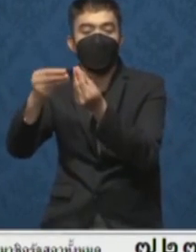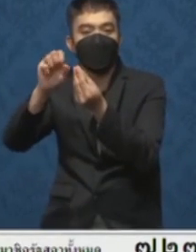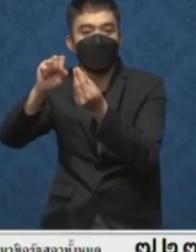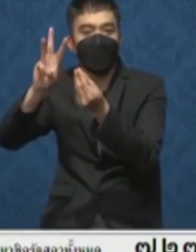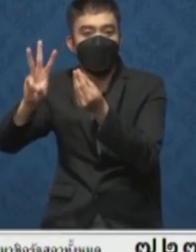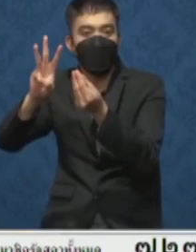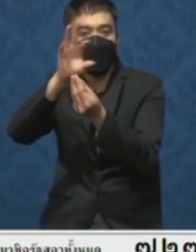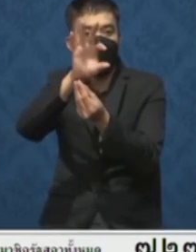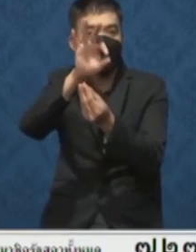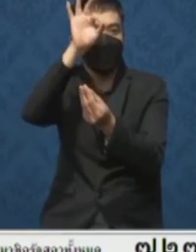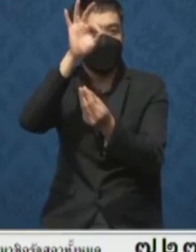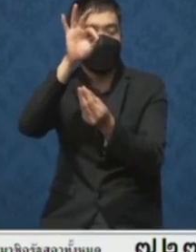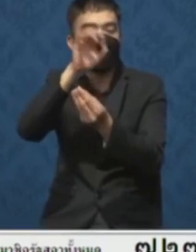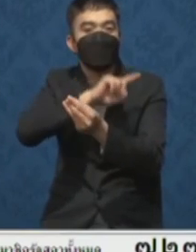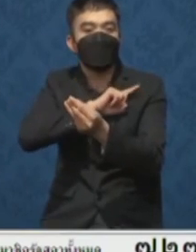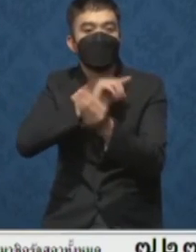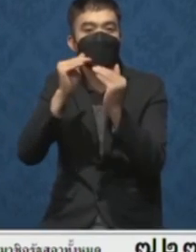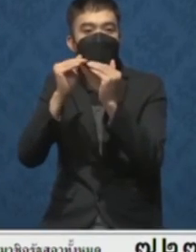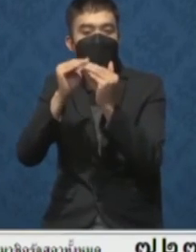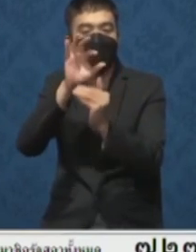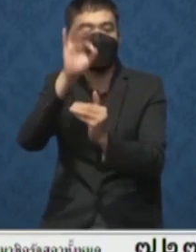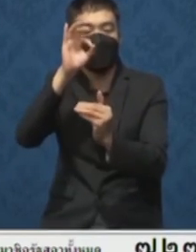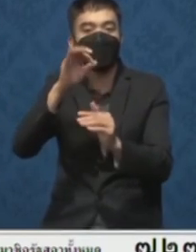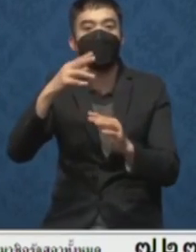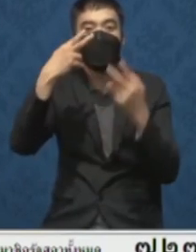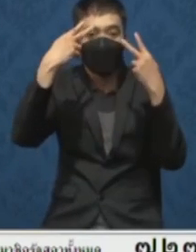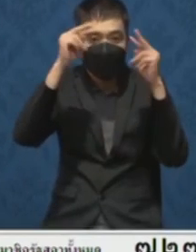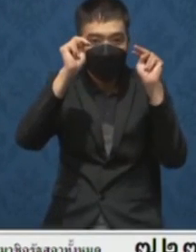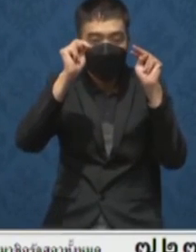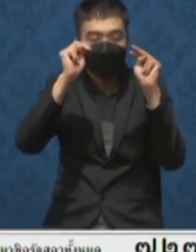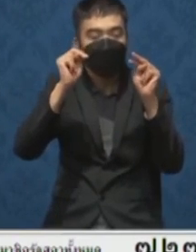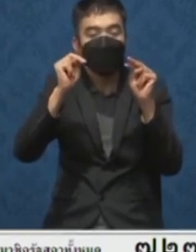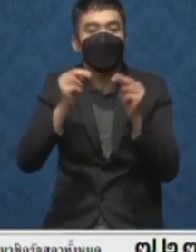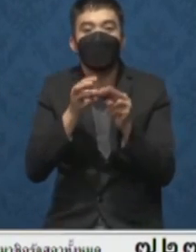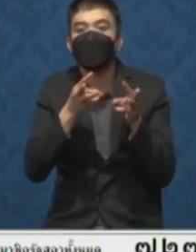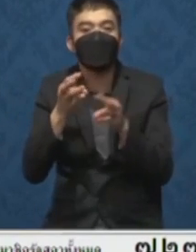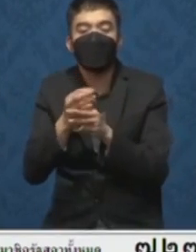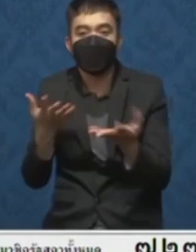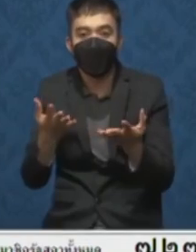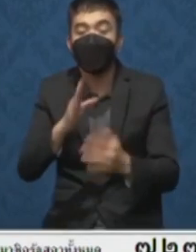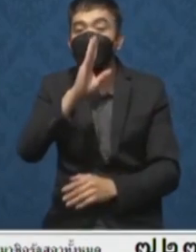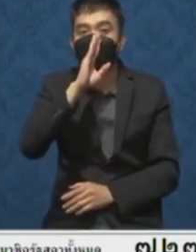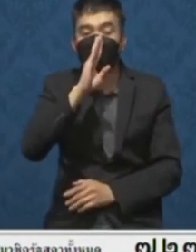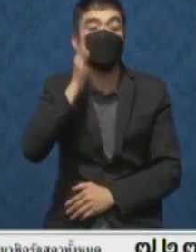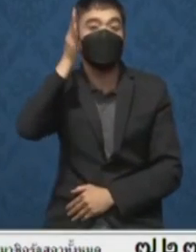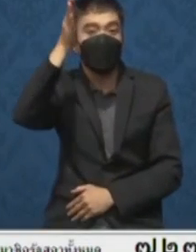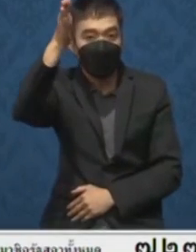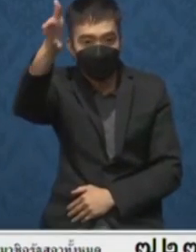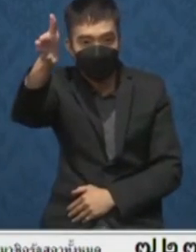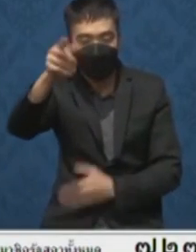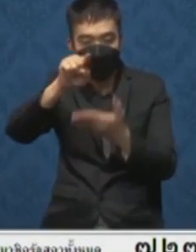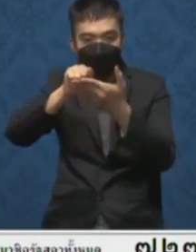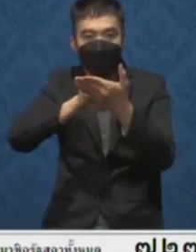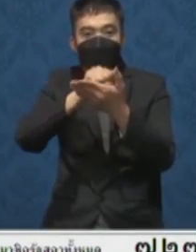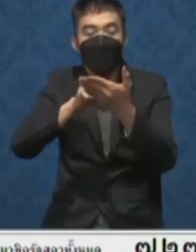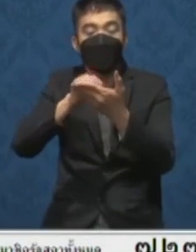คืออะไรบางครับเพราะหากจะมีการเลือกนายกรันตรีครั้งต่ไปมีแน่นะครั